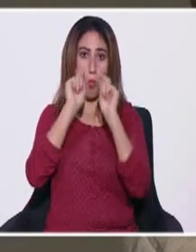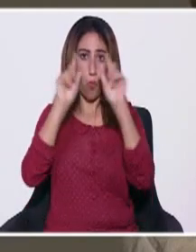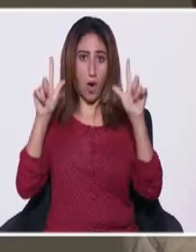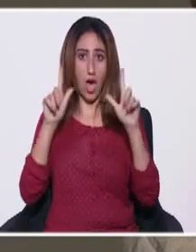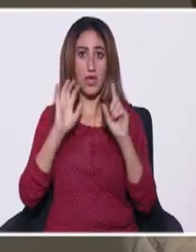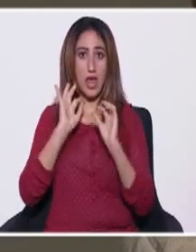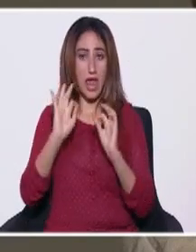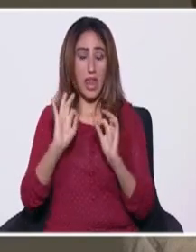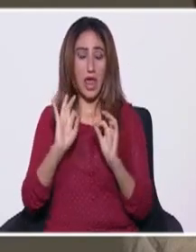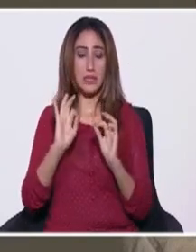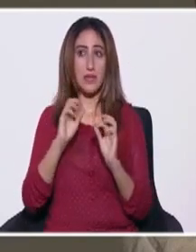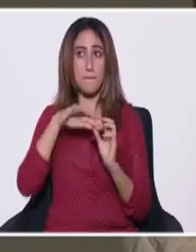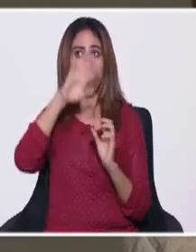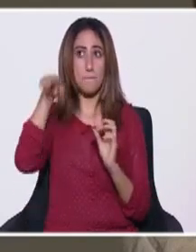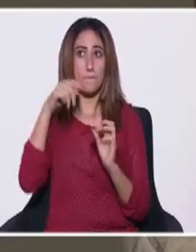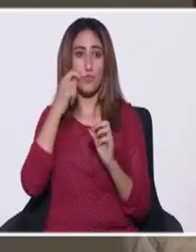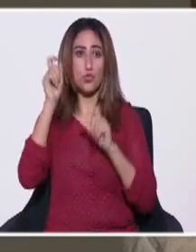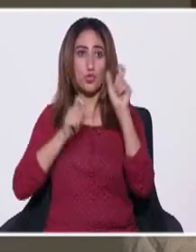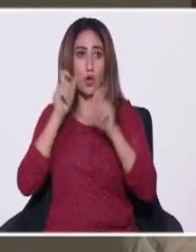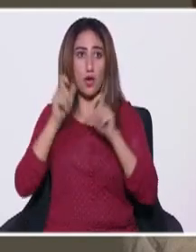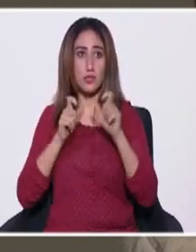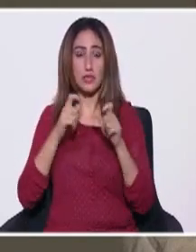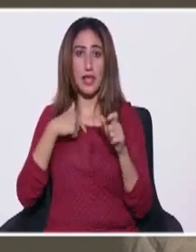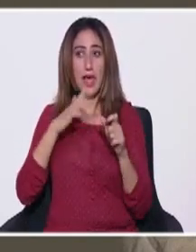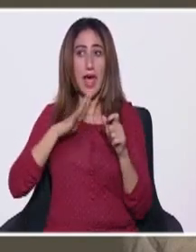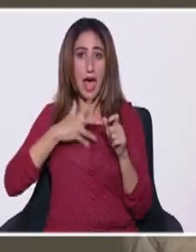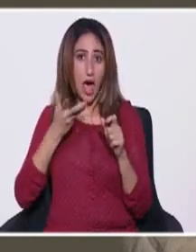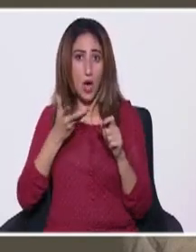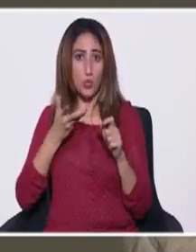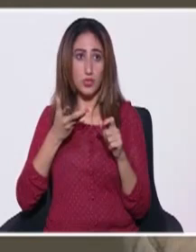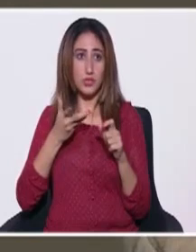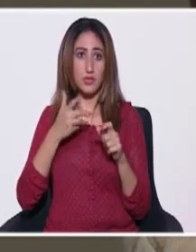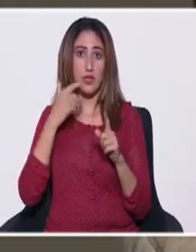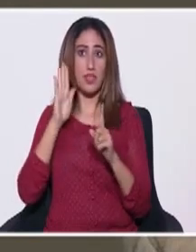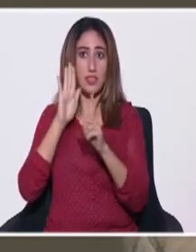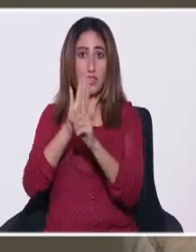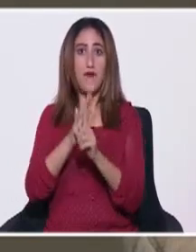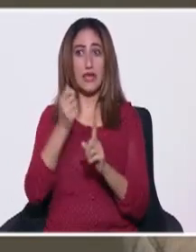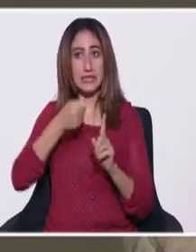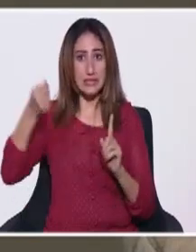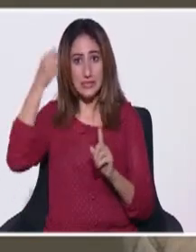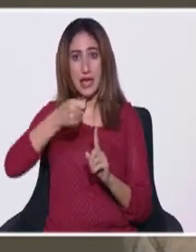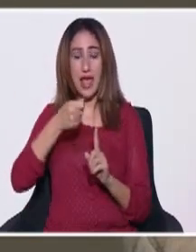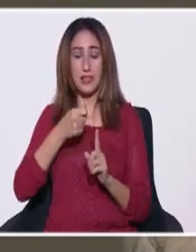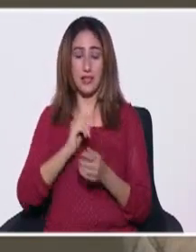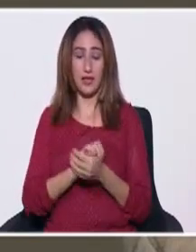العطف والوعي موجوده، بس احنا عاوزين يعني دفعه اكتر من هذا. التمكين. يعني